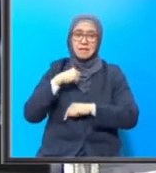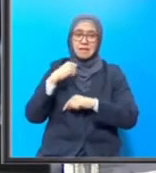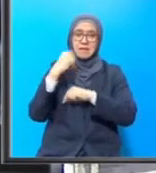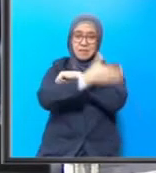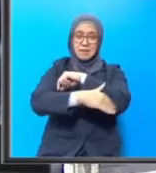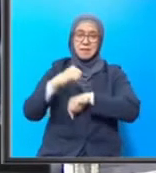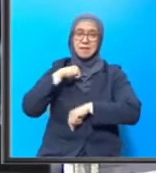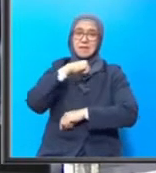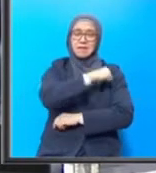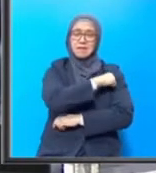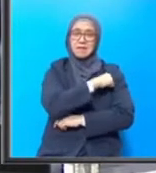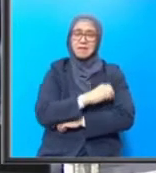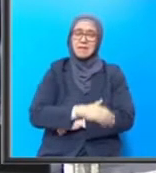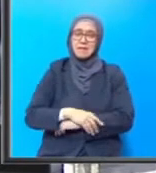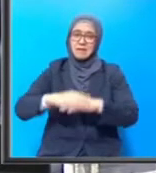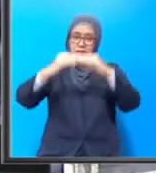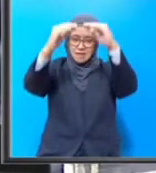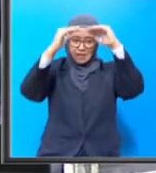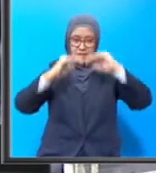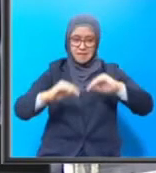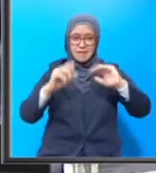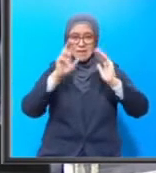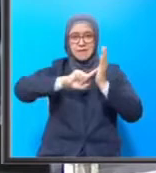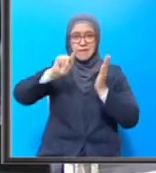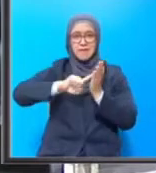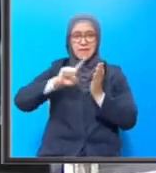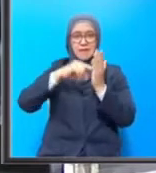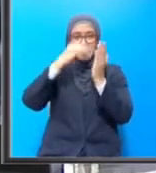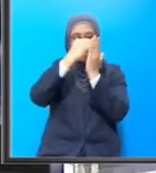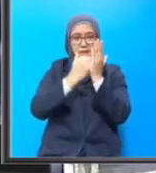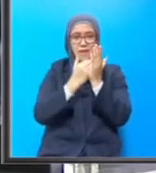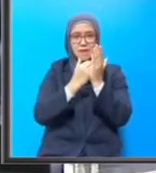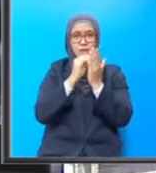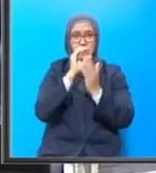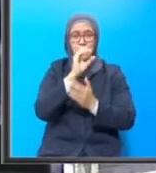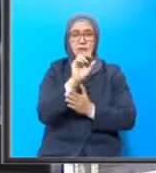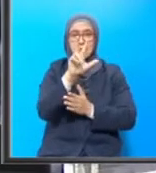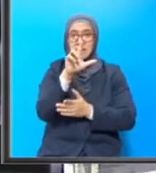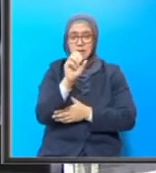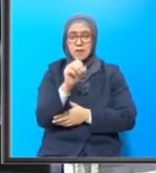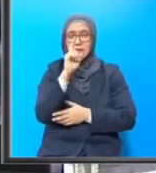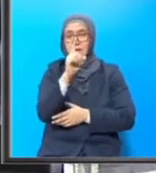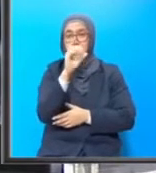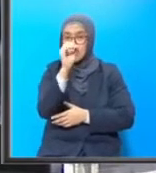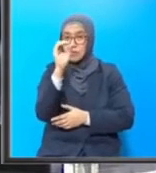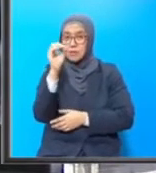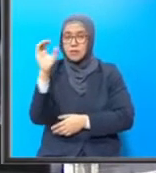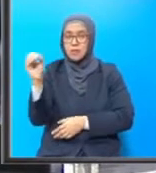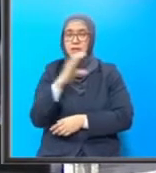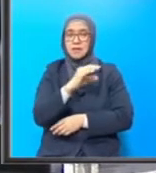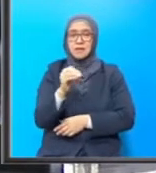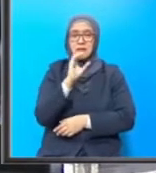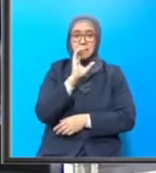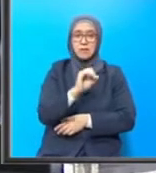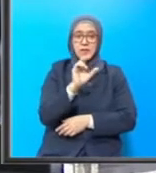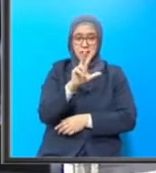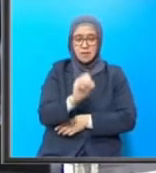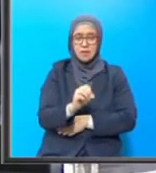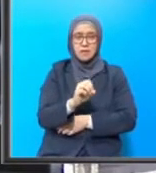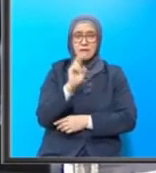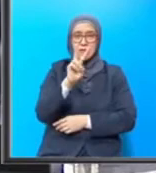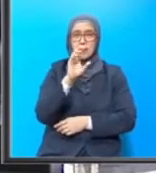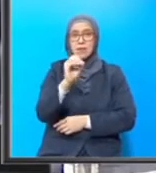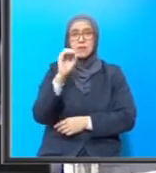Ingin menonjok kepada butiran kosong 30100 dan kosong 302000